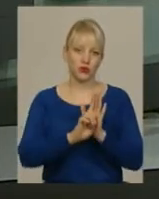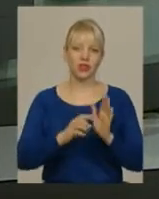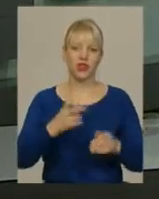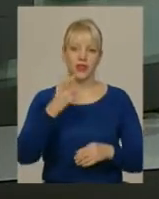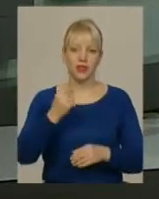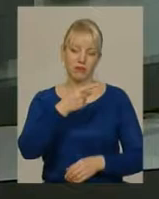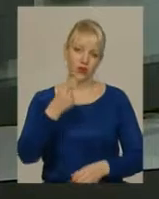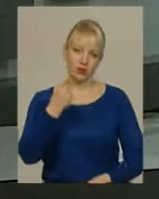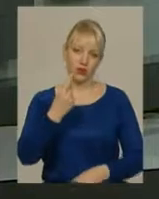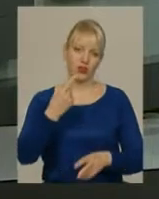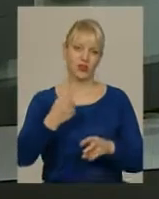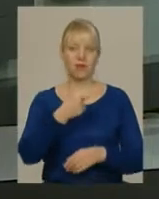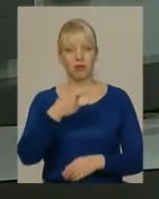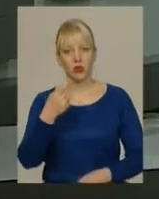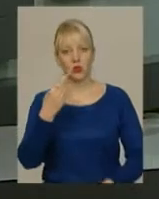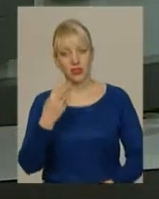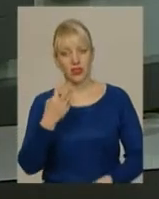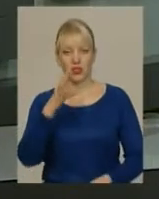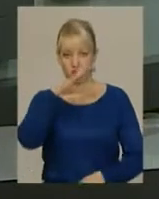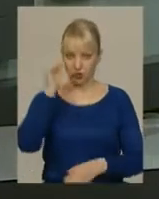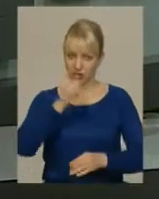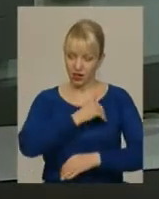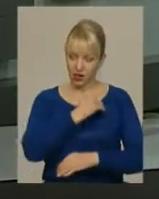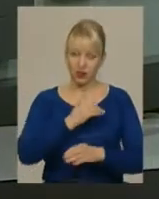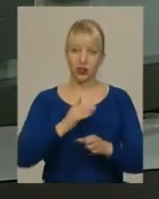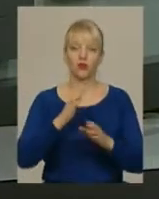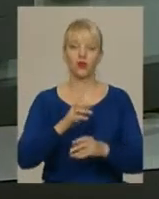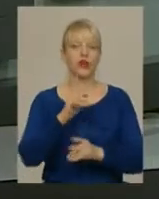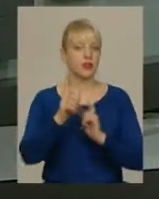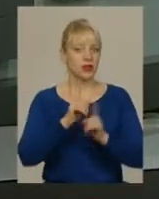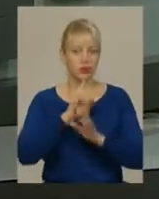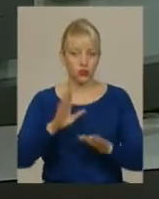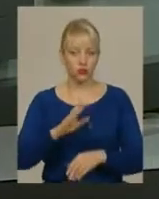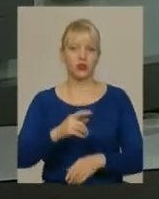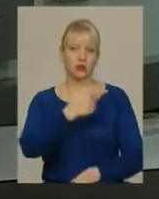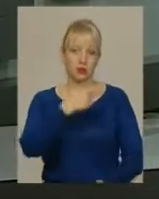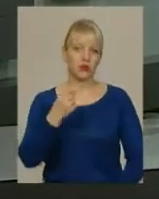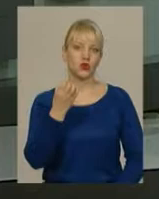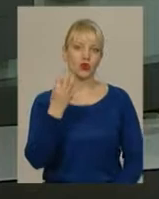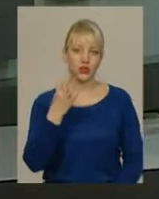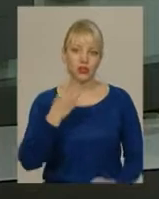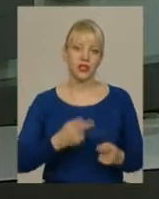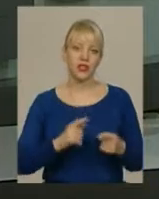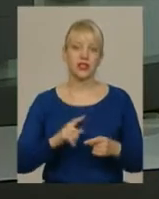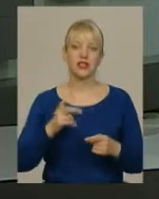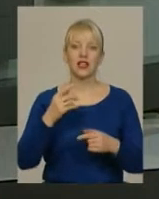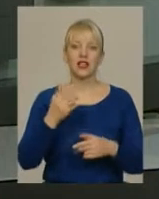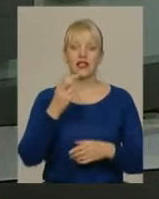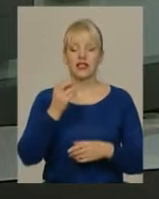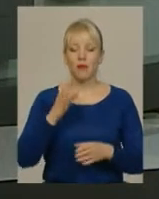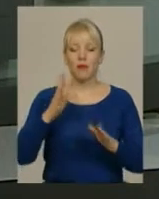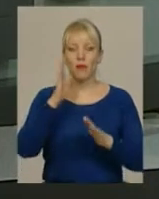позначках -1, -3. Нічна температура залишиться без змін до 14 градусів морозу. У наступні 2 дні, за прогнозами